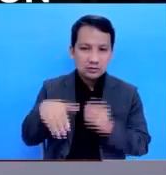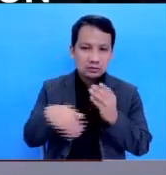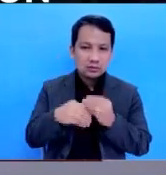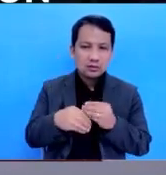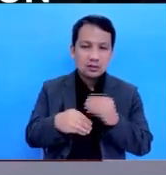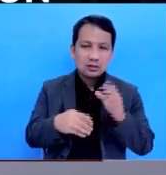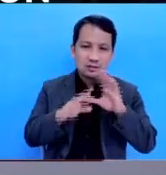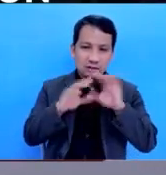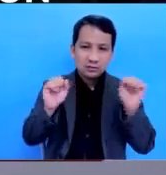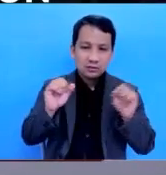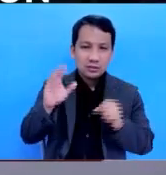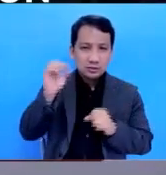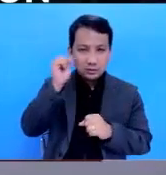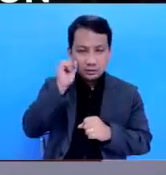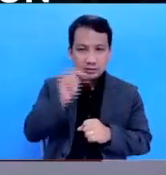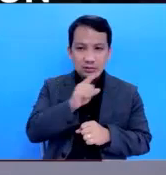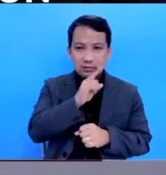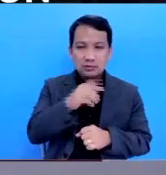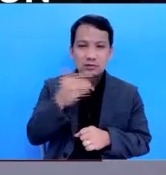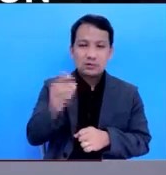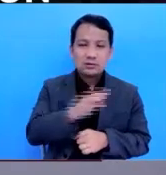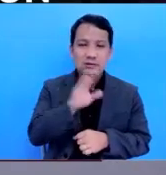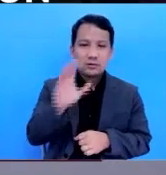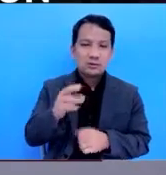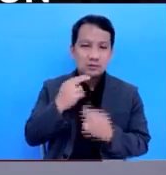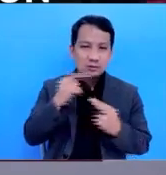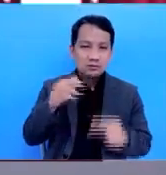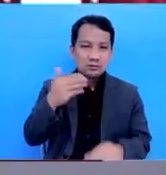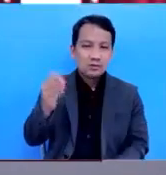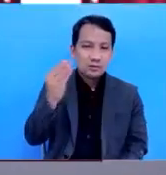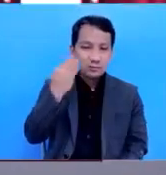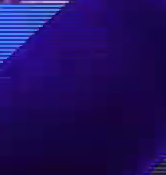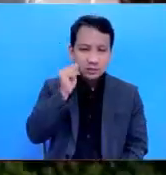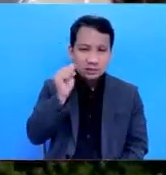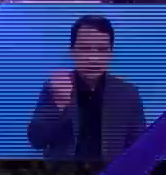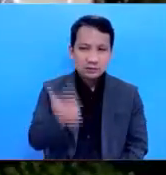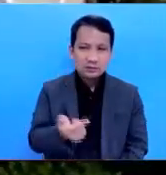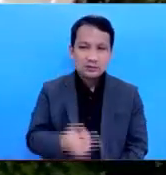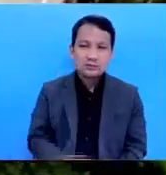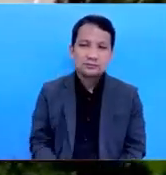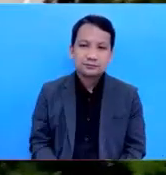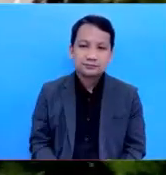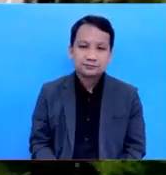Sara Duterte. Nasa frontline ng balitang yan si Marlene Alcaide.